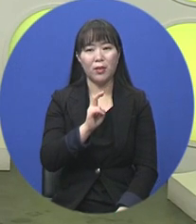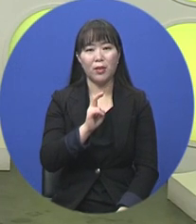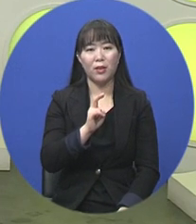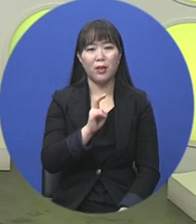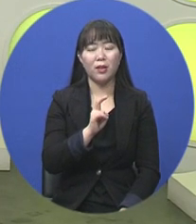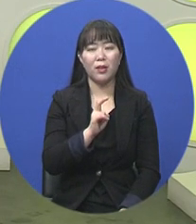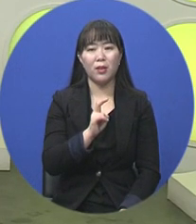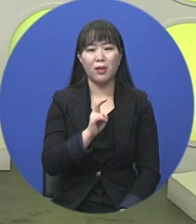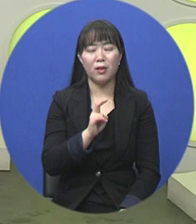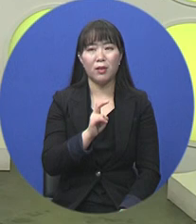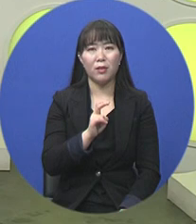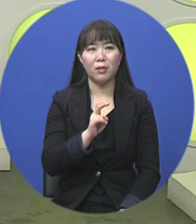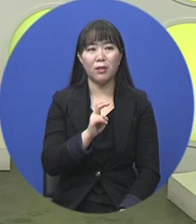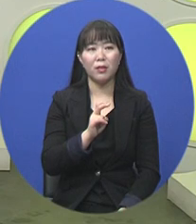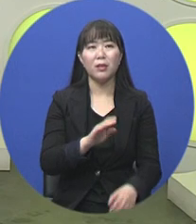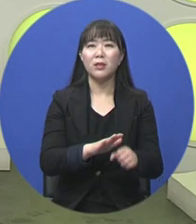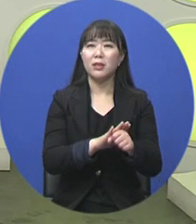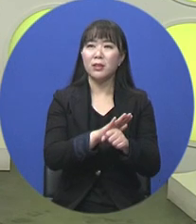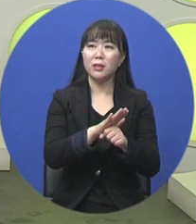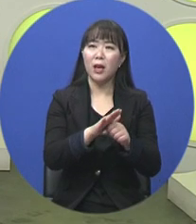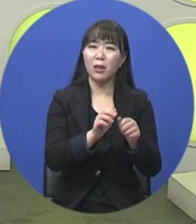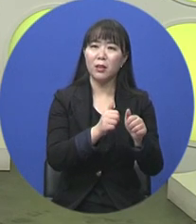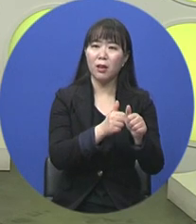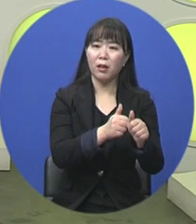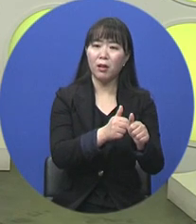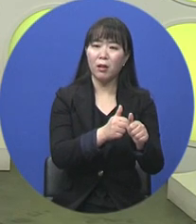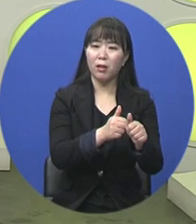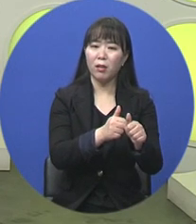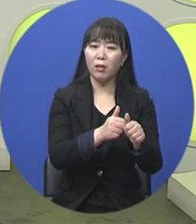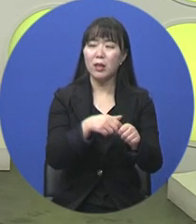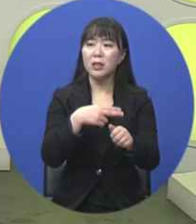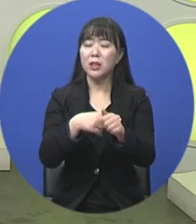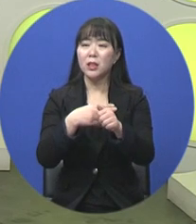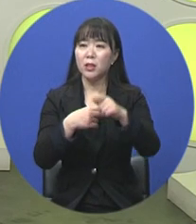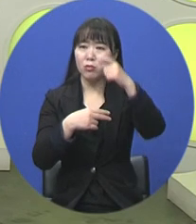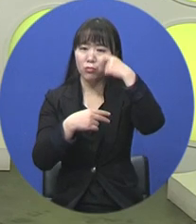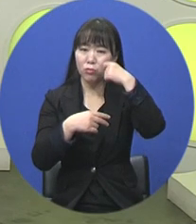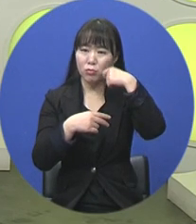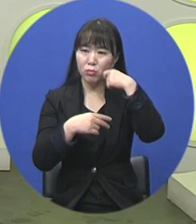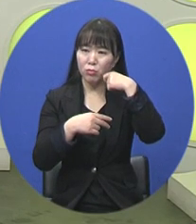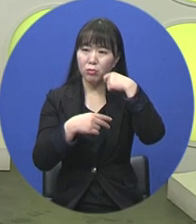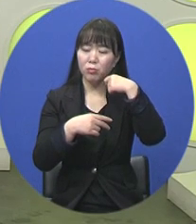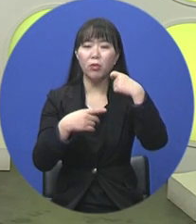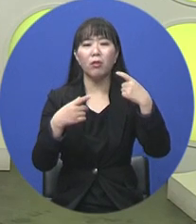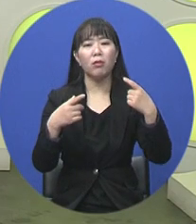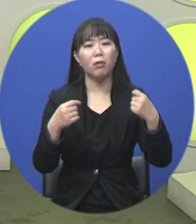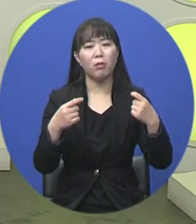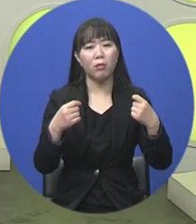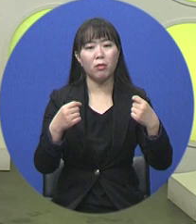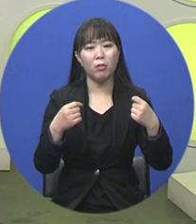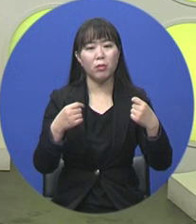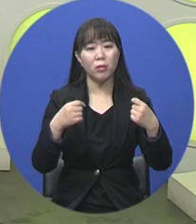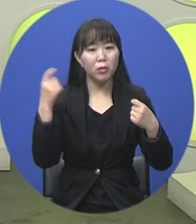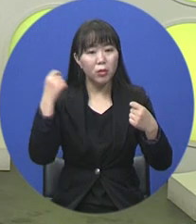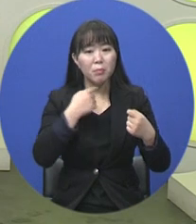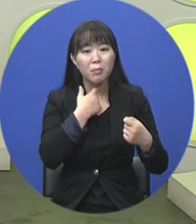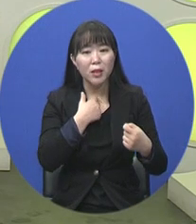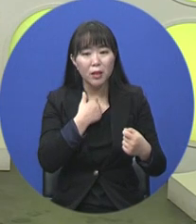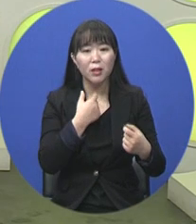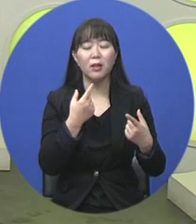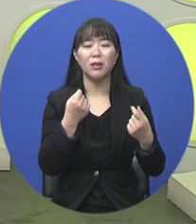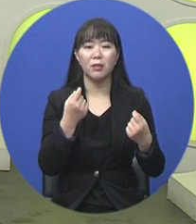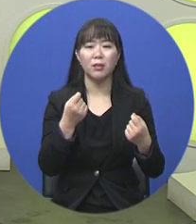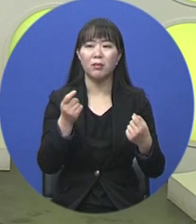이런 플라이 또 사람을 따라 니 그 흔히 몰고 4 그런 거를 스토리를 풀어 봤죠 내 대해 말해